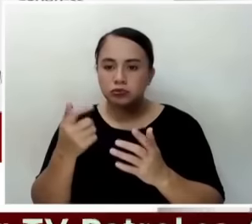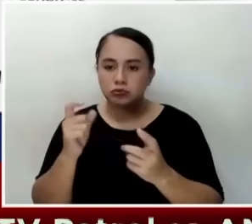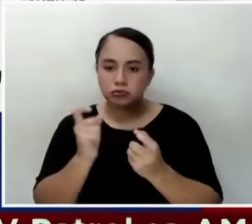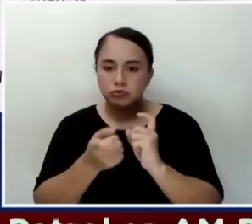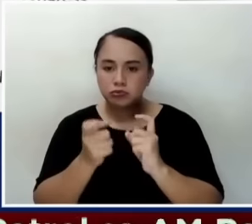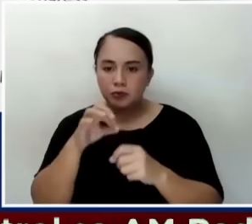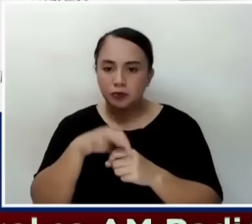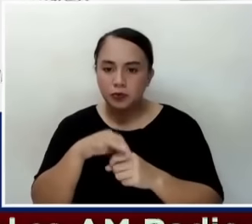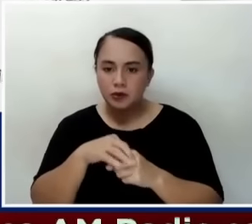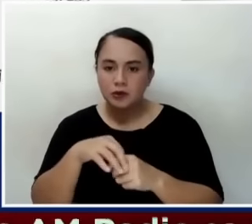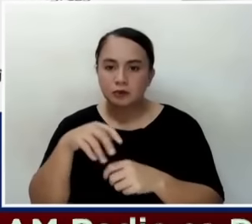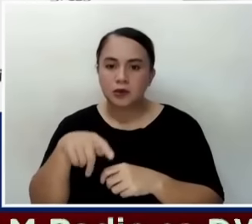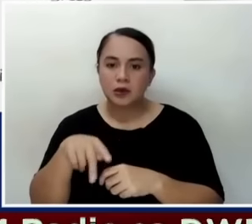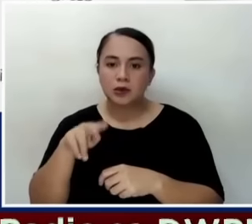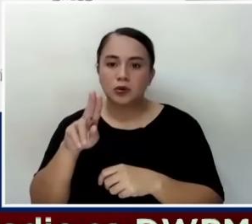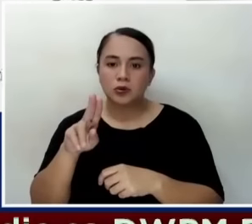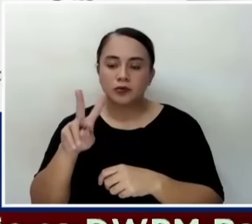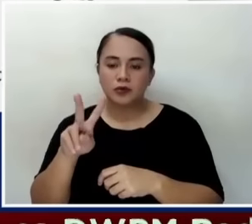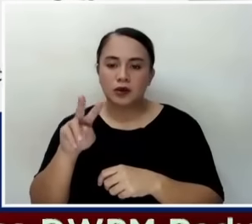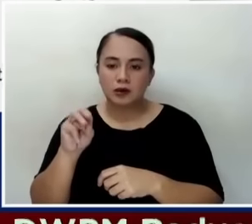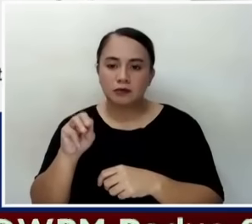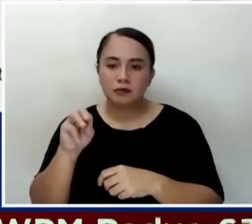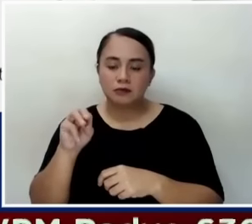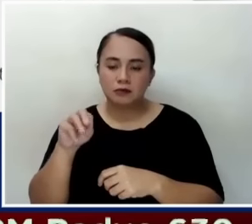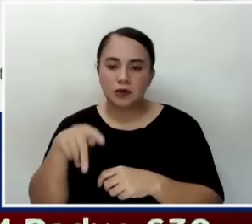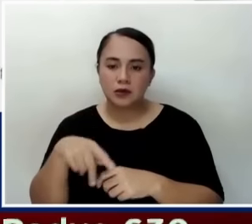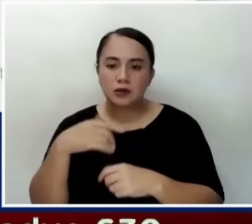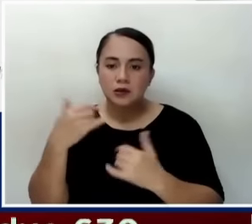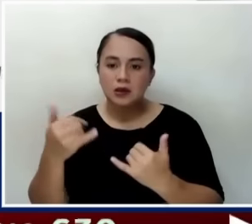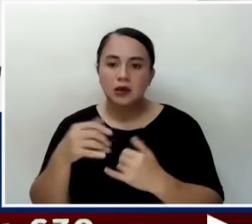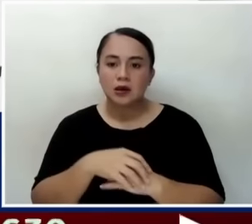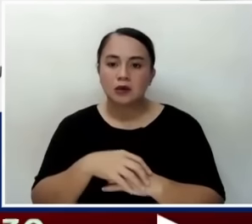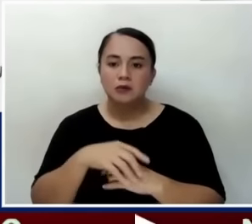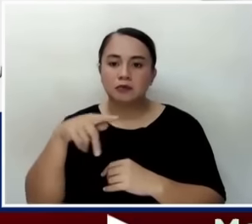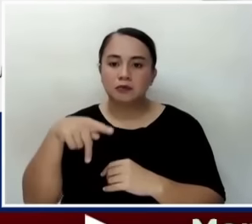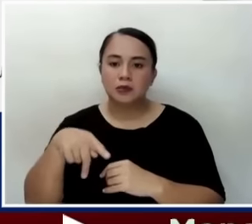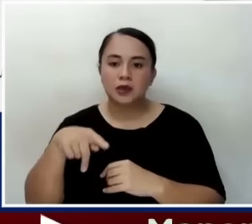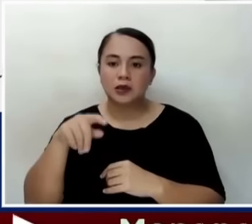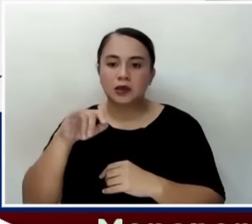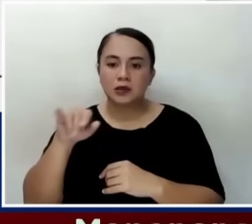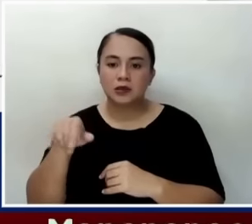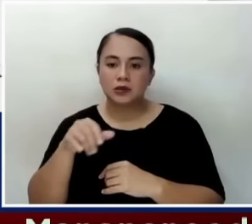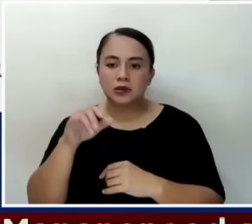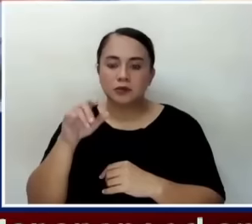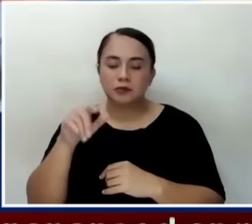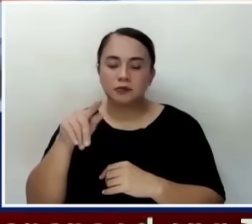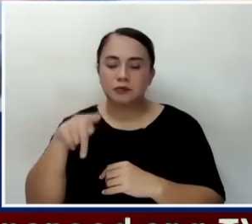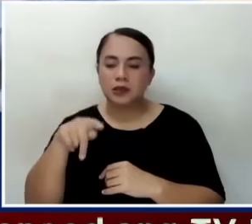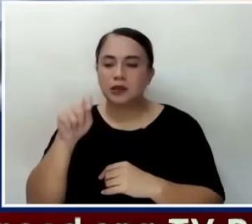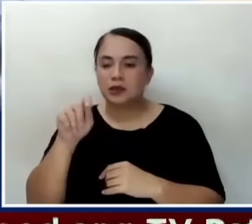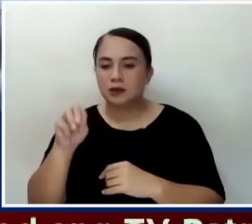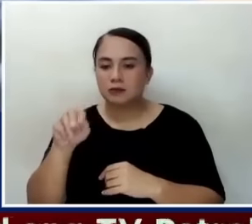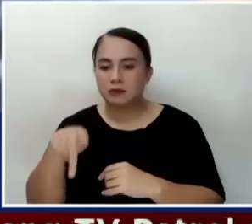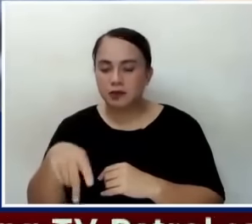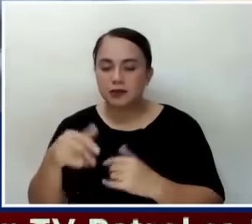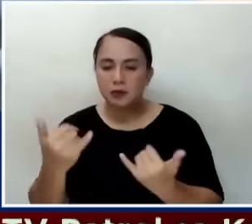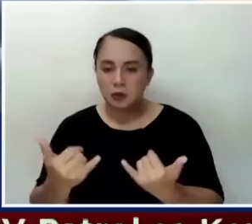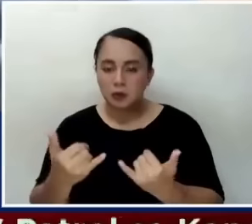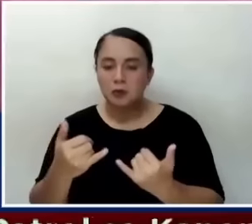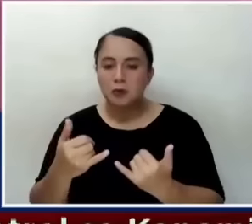o PUVMP na ngayon ay Public Transport Modernization Program o PTMP na. 7 beses